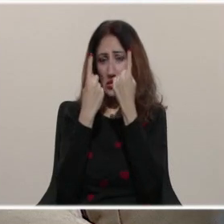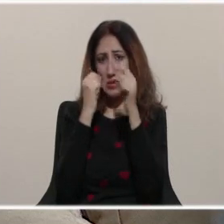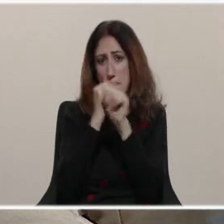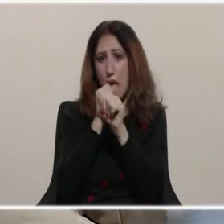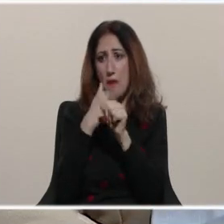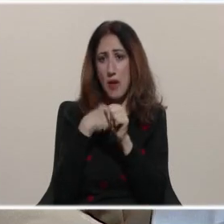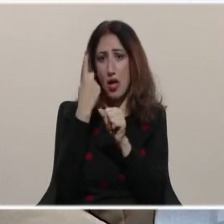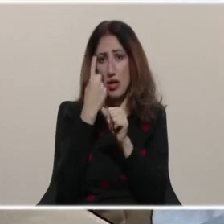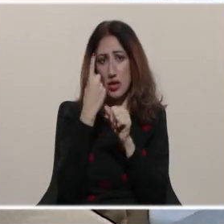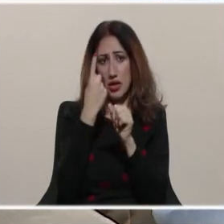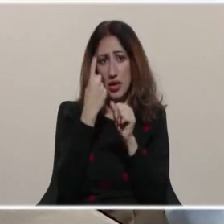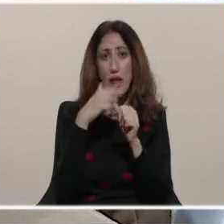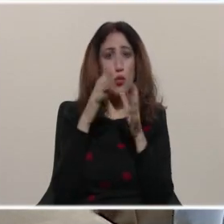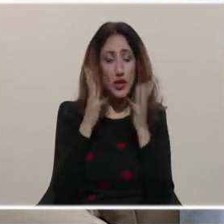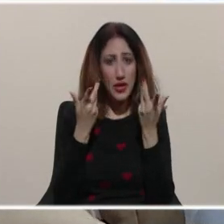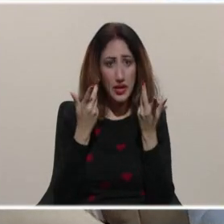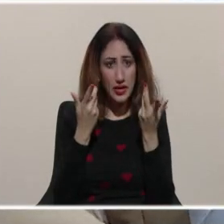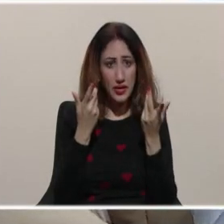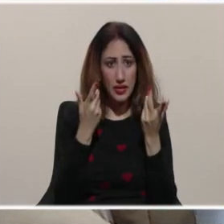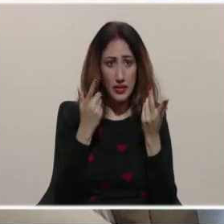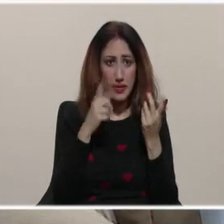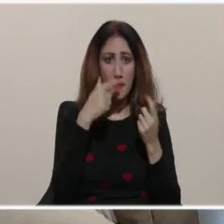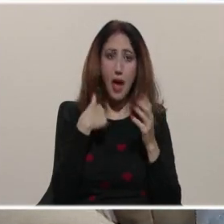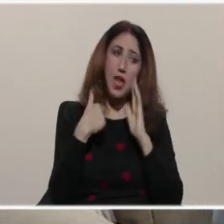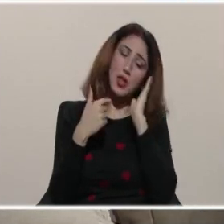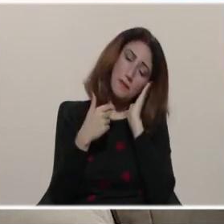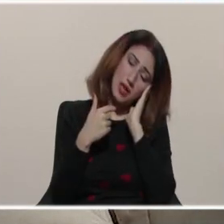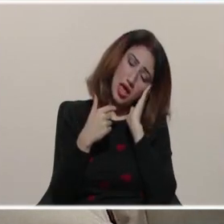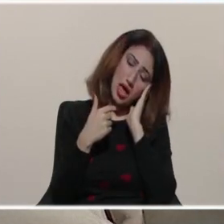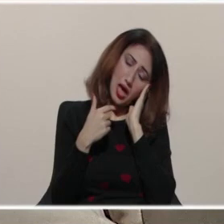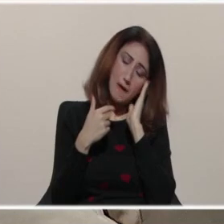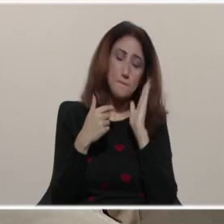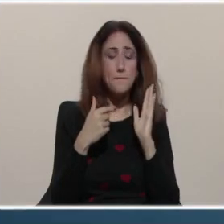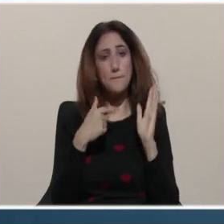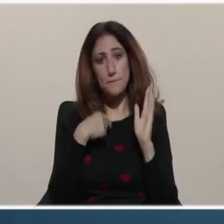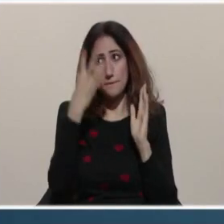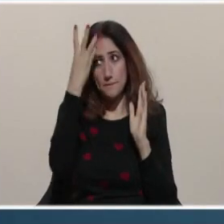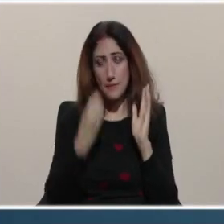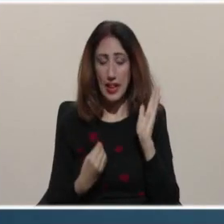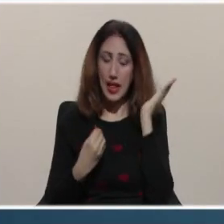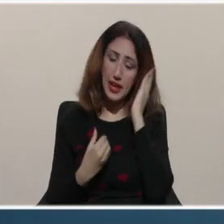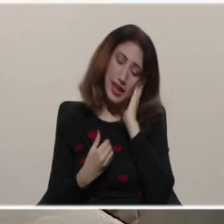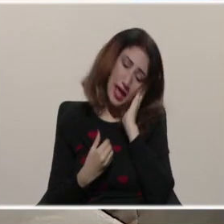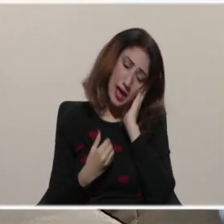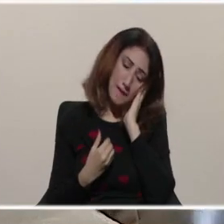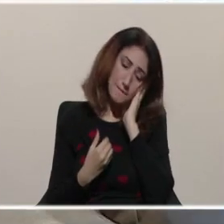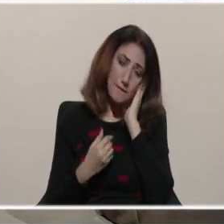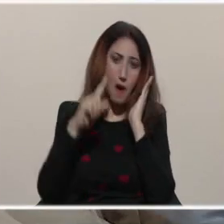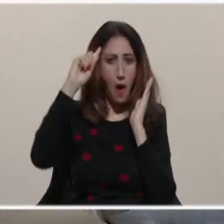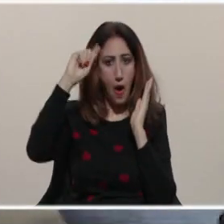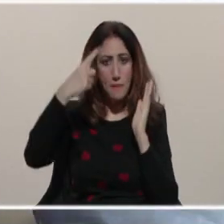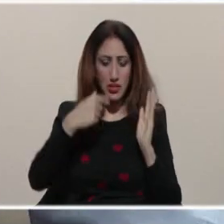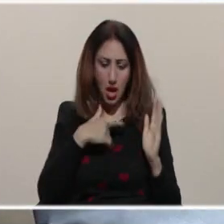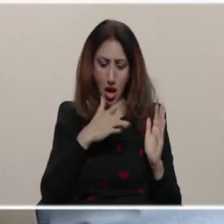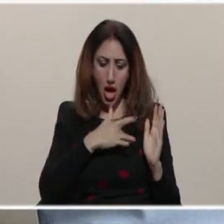هي. قال له: وما هي؟ قال له: إني لا أبيت ليلة، يعني لا أضع رأسي على المخدة ونام وفي